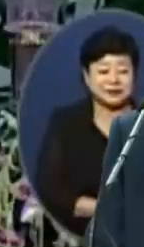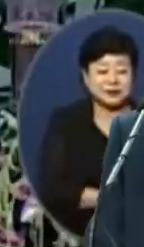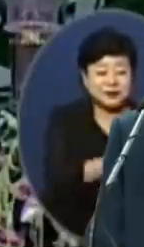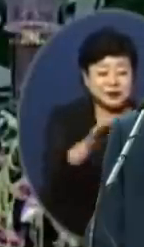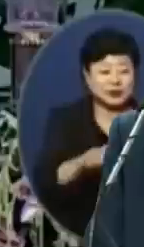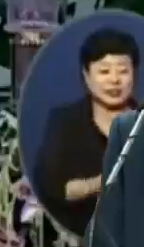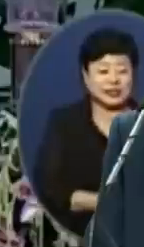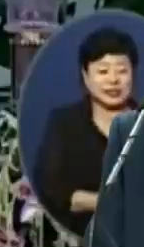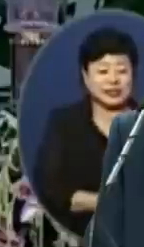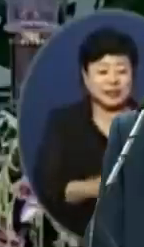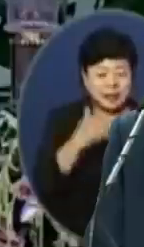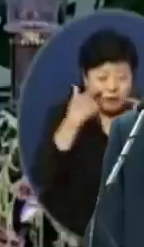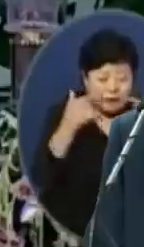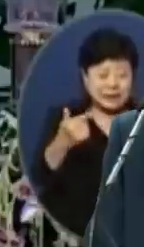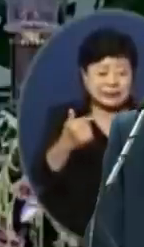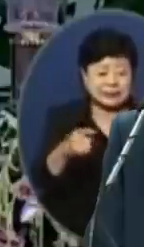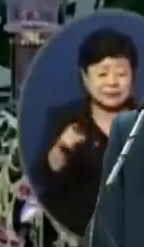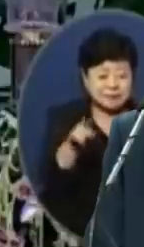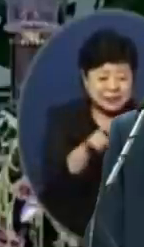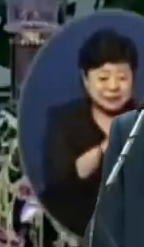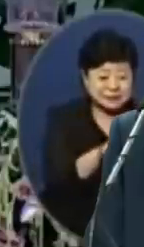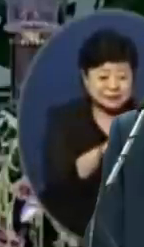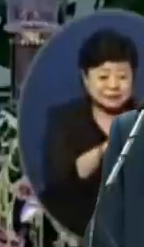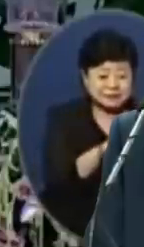우리가 하는 확신에 찬 믿음의 기도는